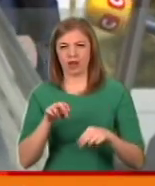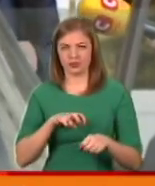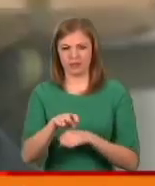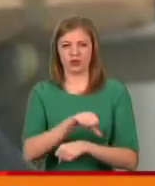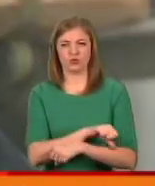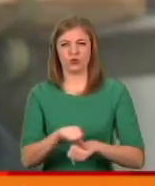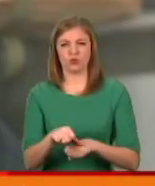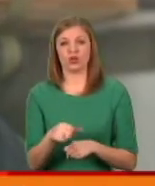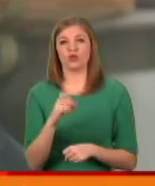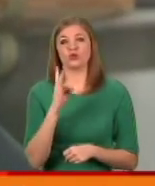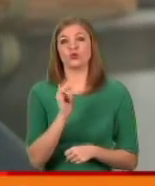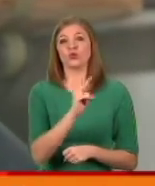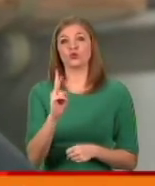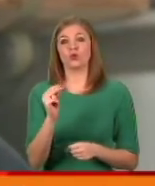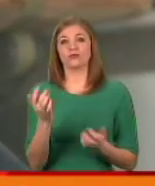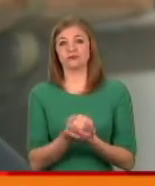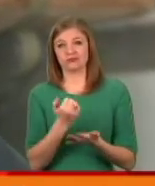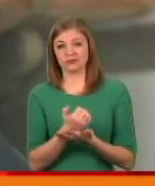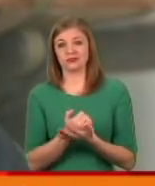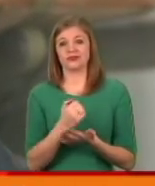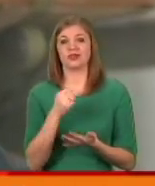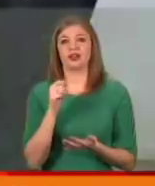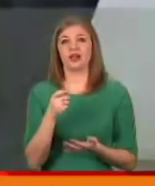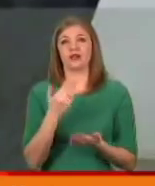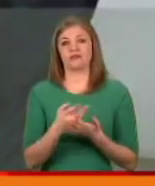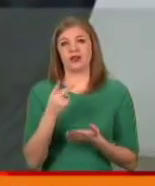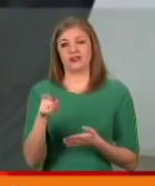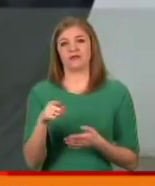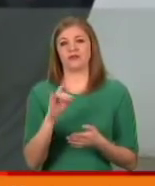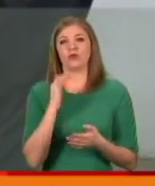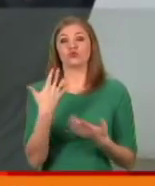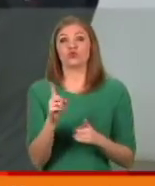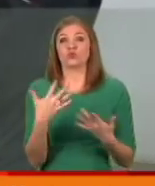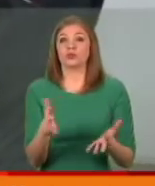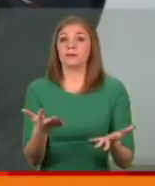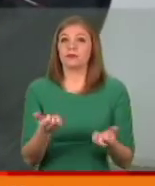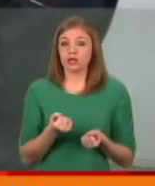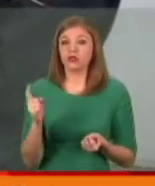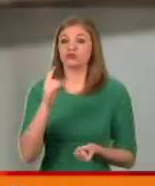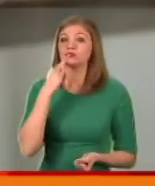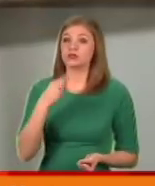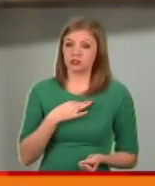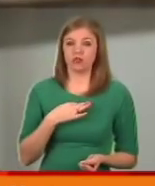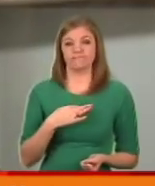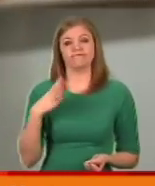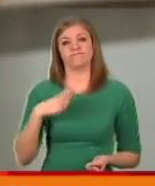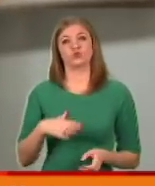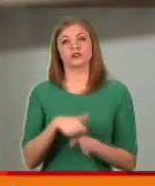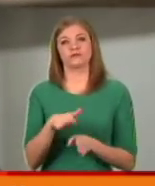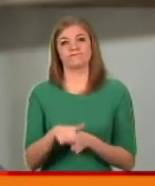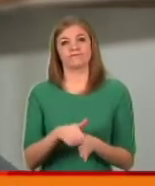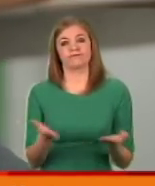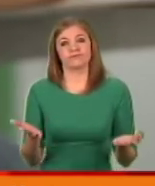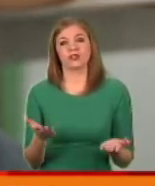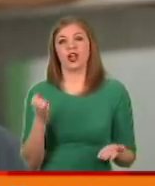кордону. Можливо, хтось і займає якимось таким, може, для них і то є прикро. Що вже прийняли, що нам сказали, того ми мусимо дотримувати.